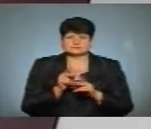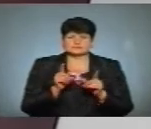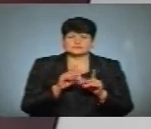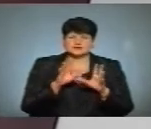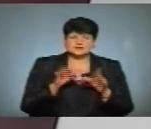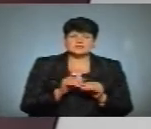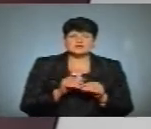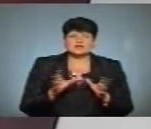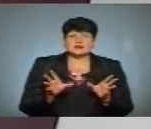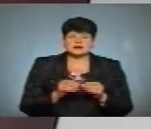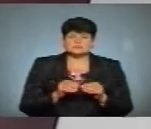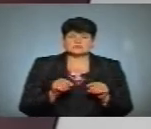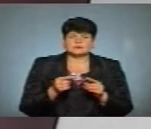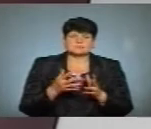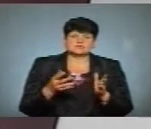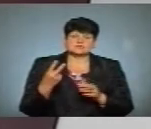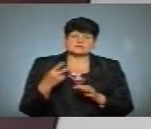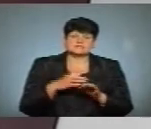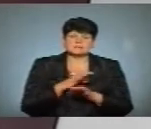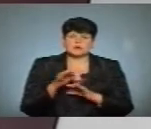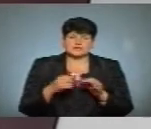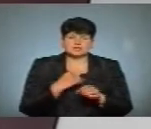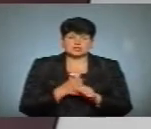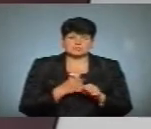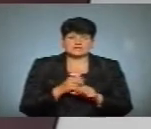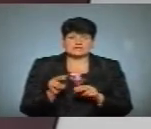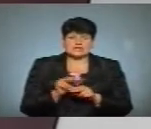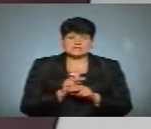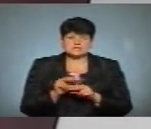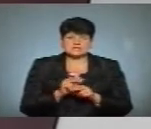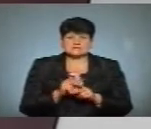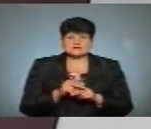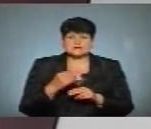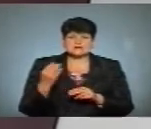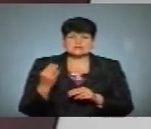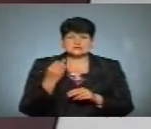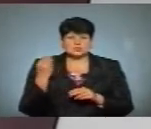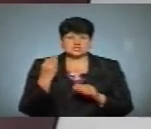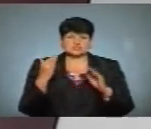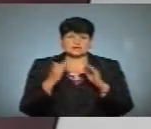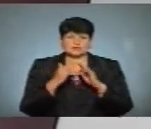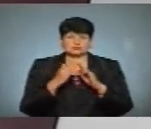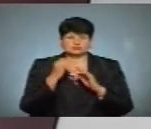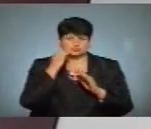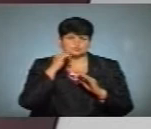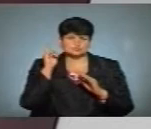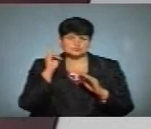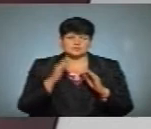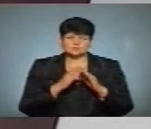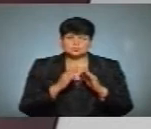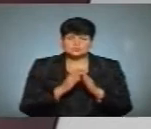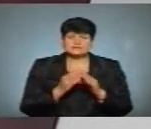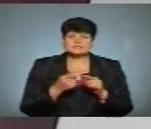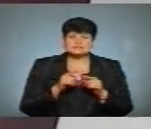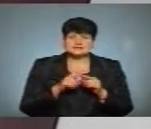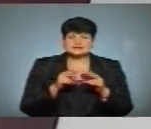разом з колегами створив більше 20 проєктних робіт для реставрації історичних будинків, замків і костелів Тернопільщини. Серед них